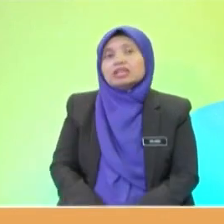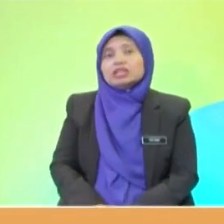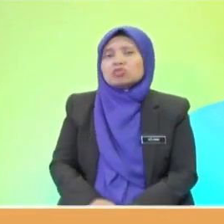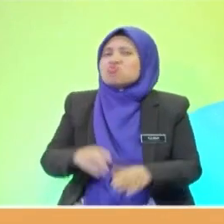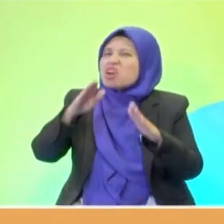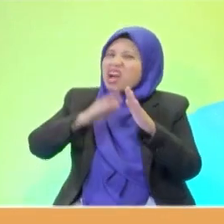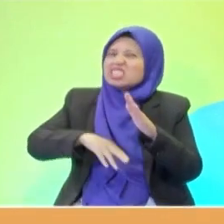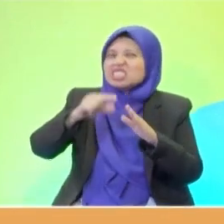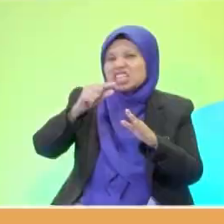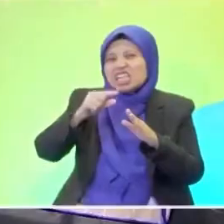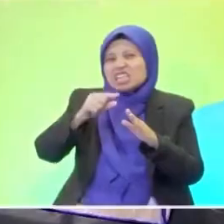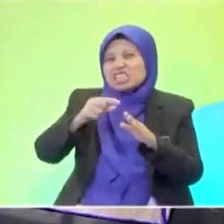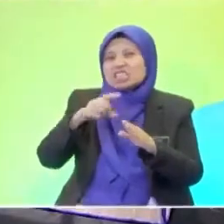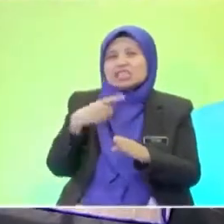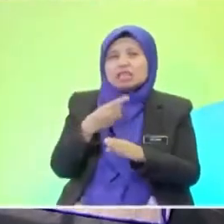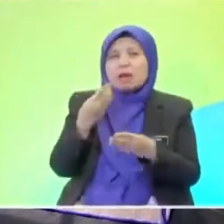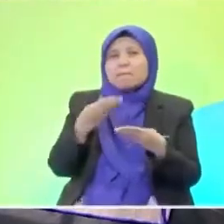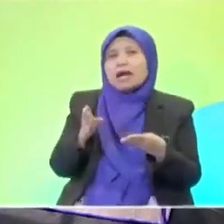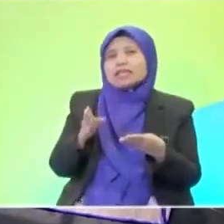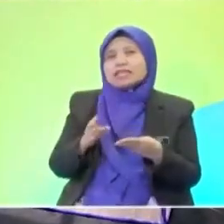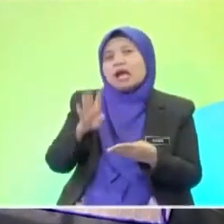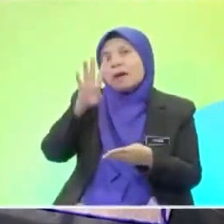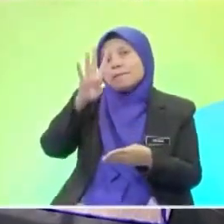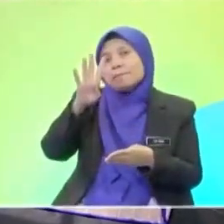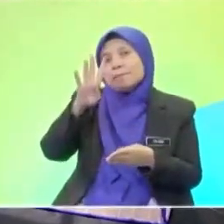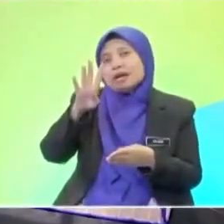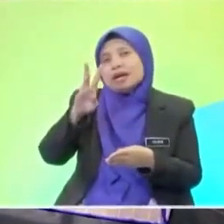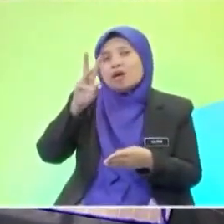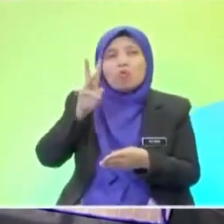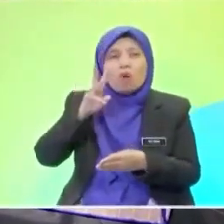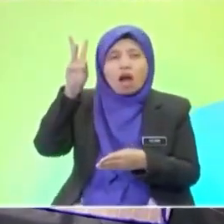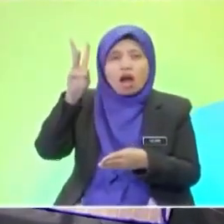kita Berikan empat buah untuk acara illallah